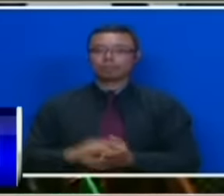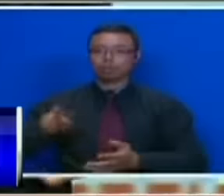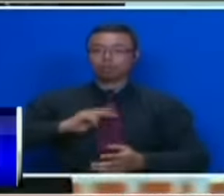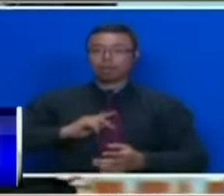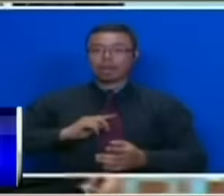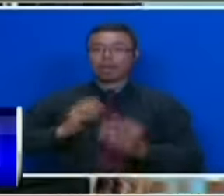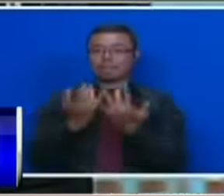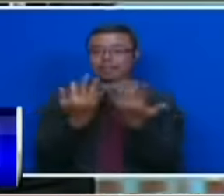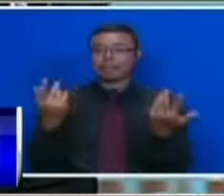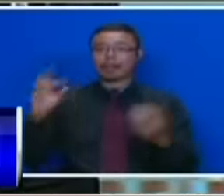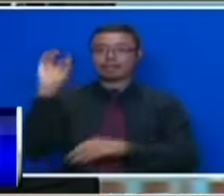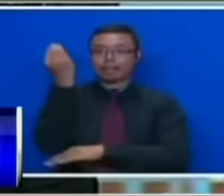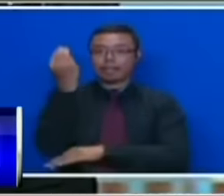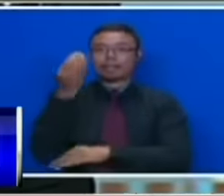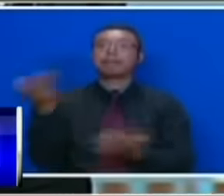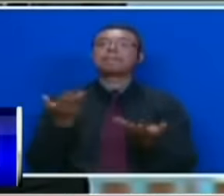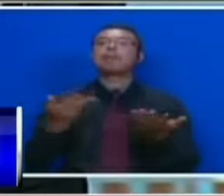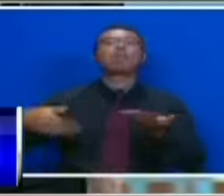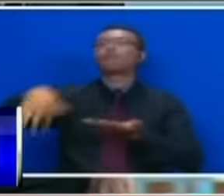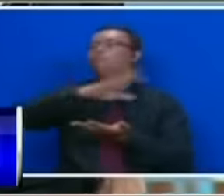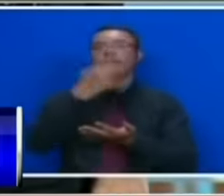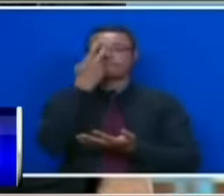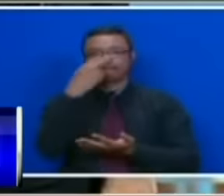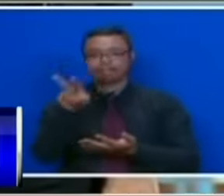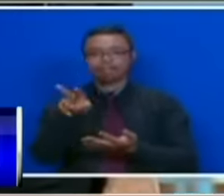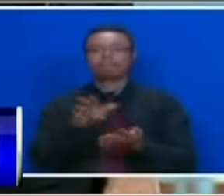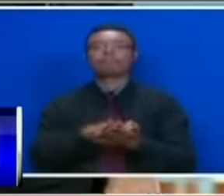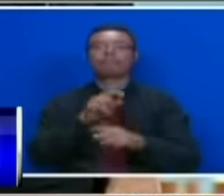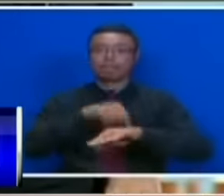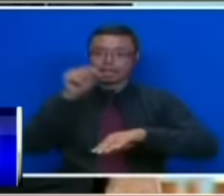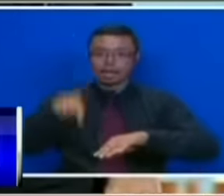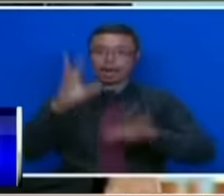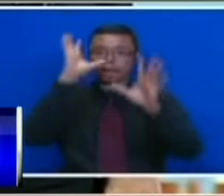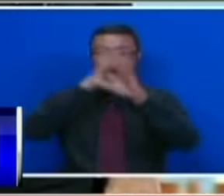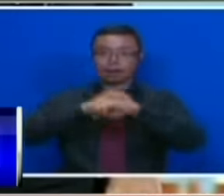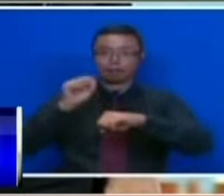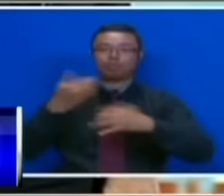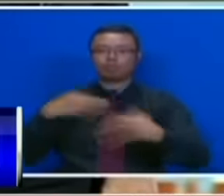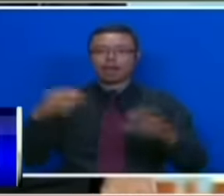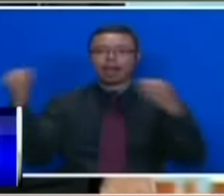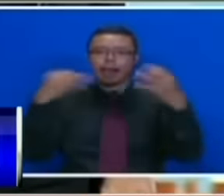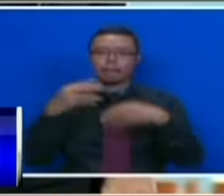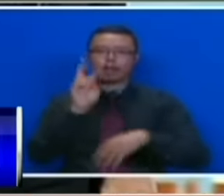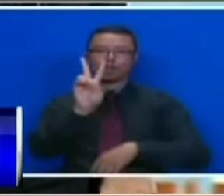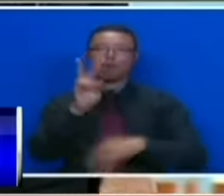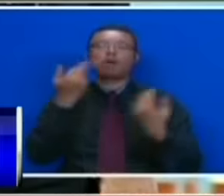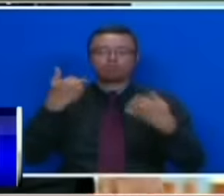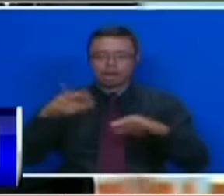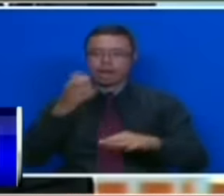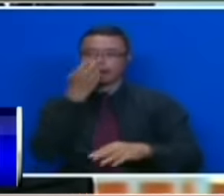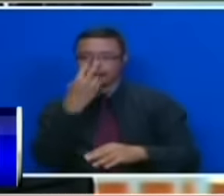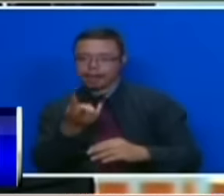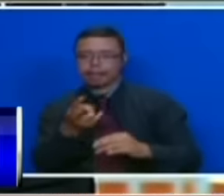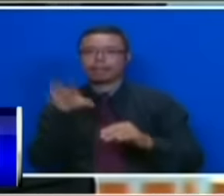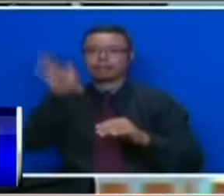Saudara-saudaraku warga Jakarta, dimanapun berada, malam hari ini kita sudah menyaksikan debat kedua pemilihan Gubernur DKI